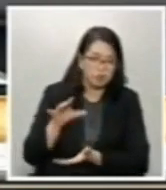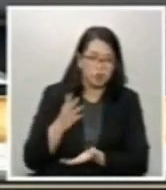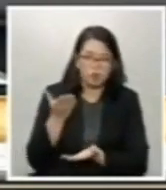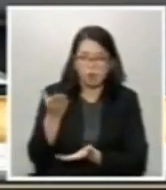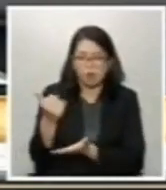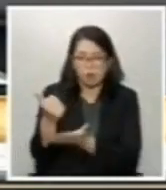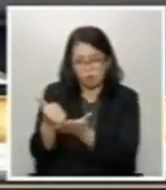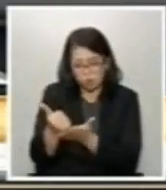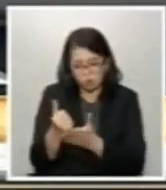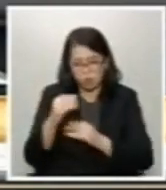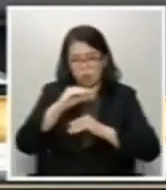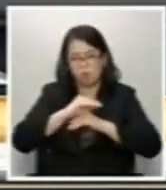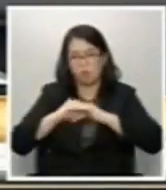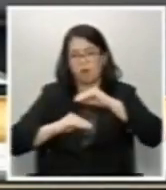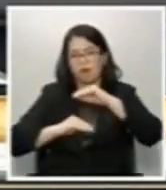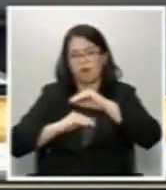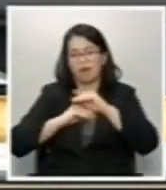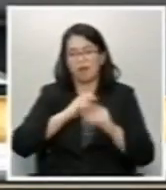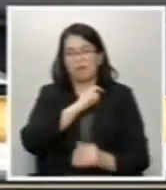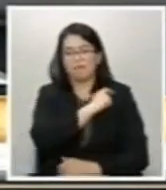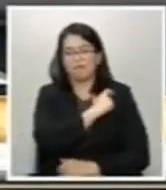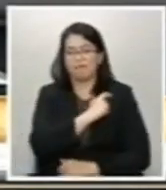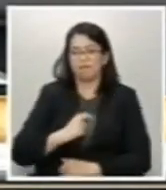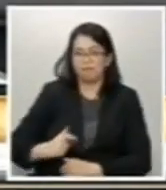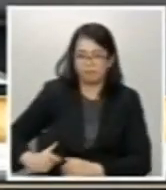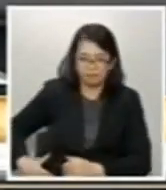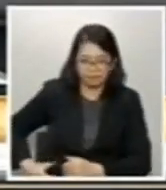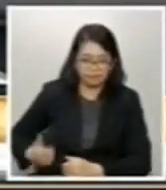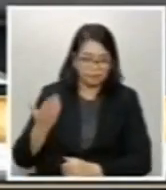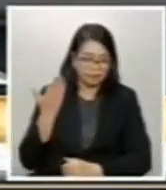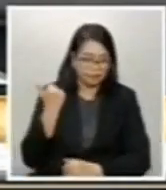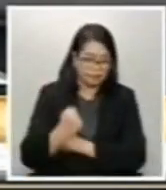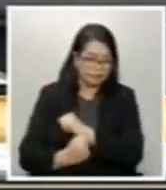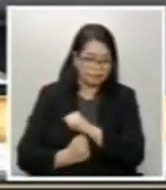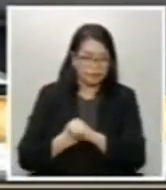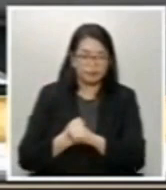านโครงการพระราชดำริเมื่อประมาณปี